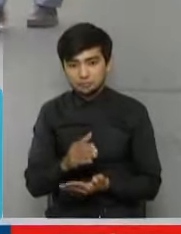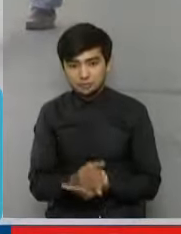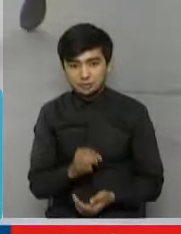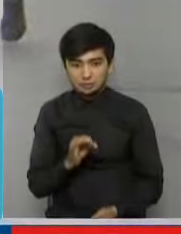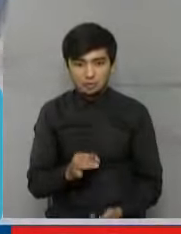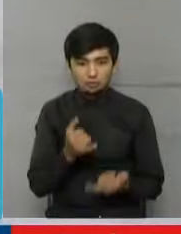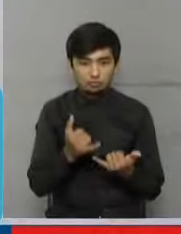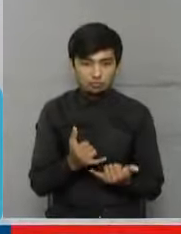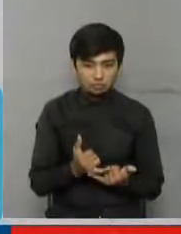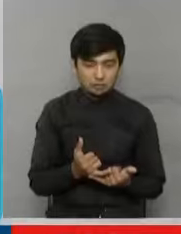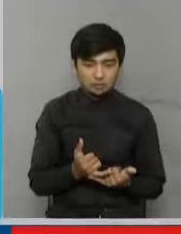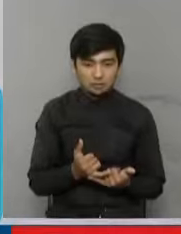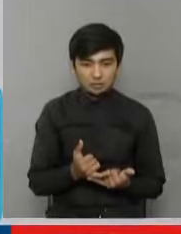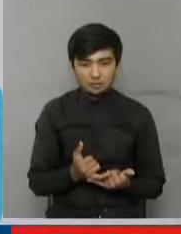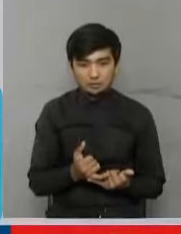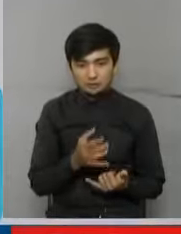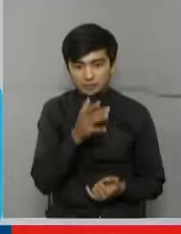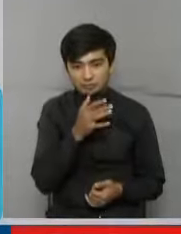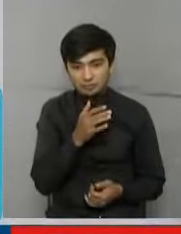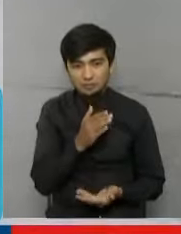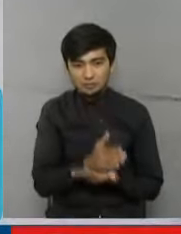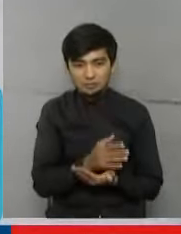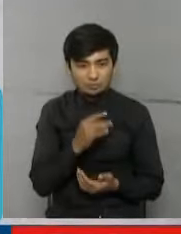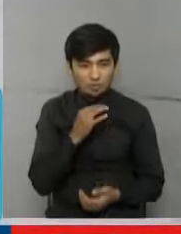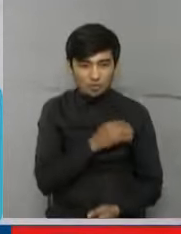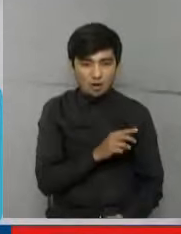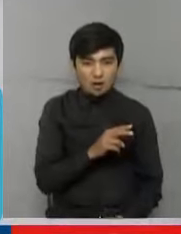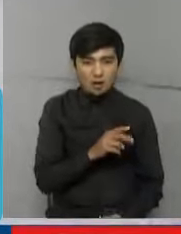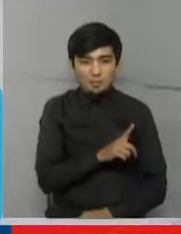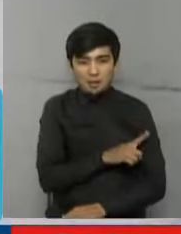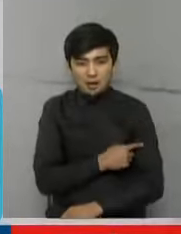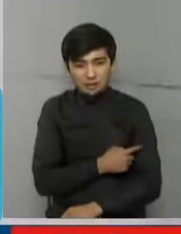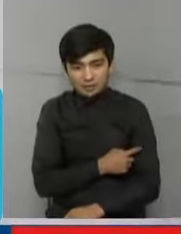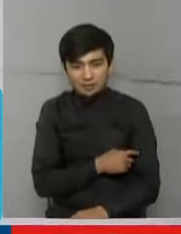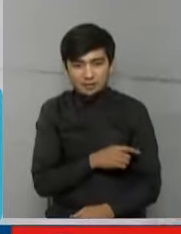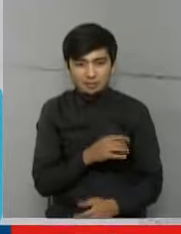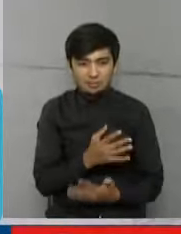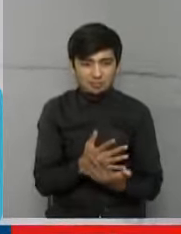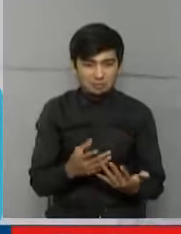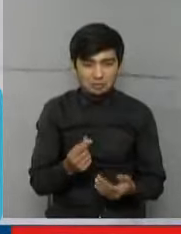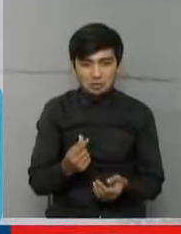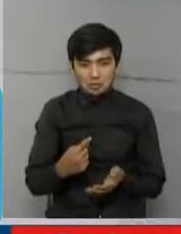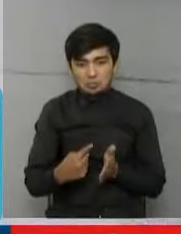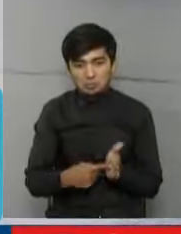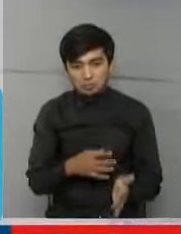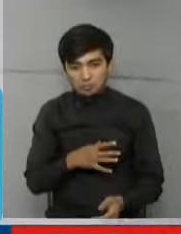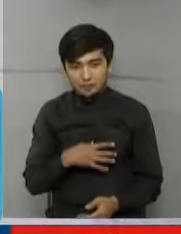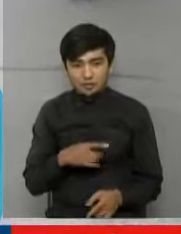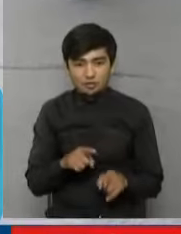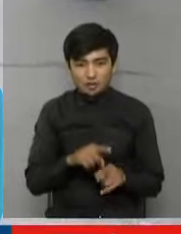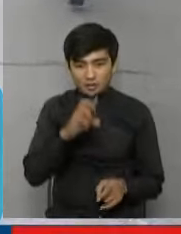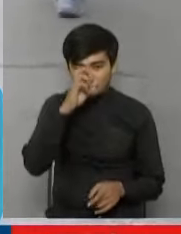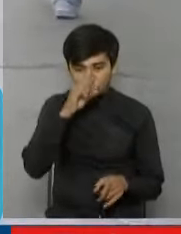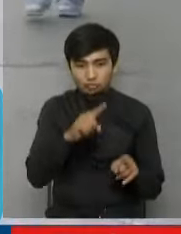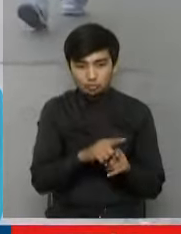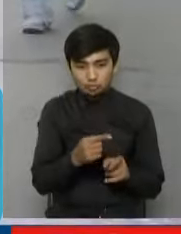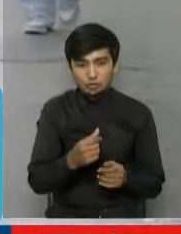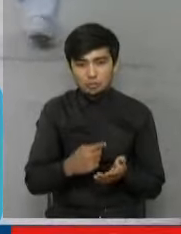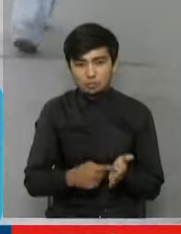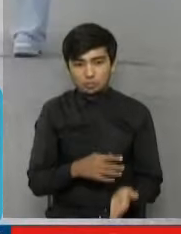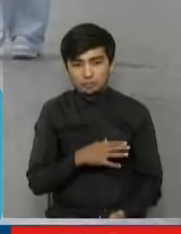Қазір барғанда енді көп клиникалар, больницалар ақша сұрайды ғой енді, даже государственный болсын.